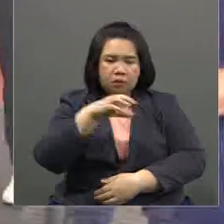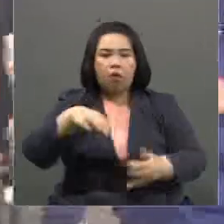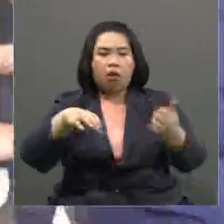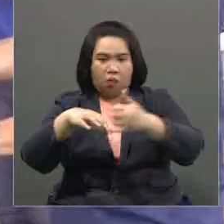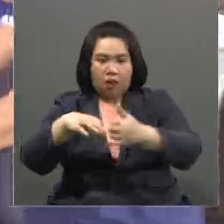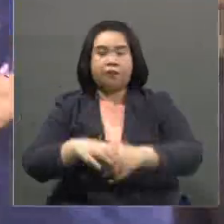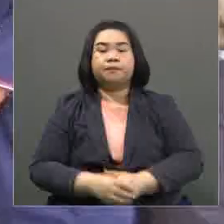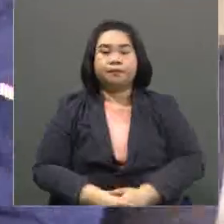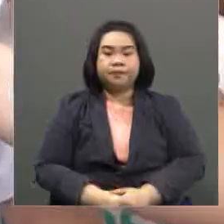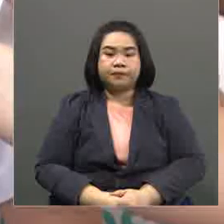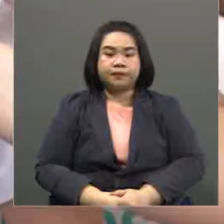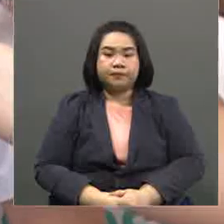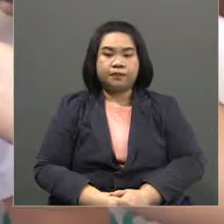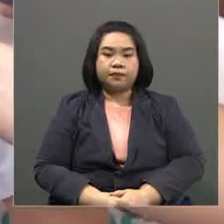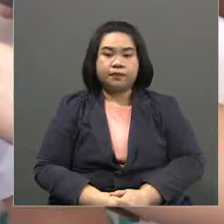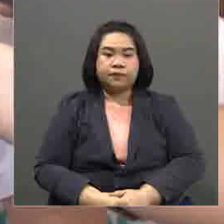ปกติ